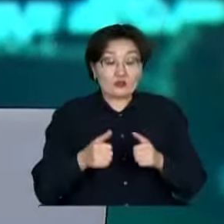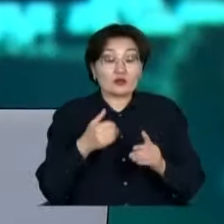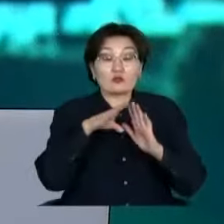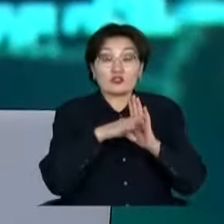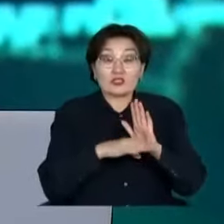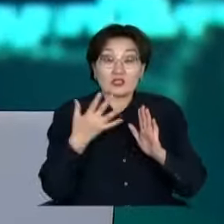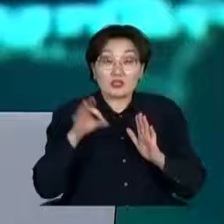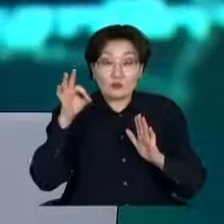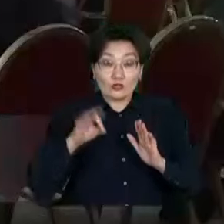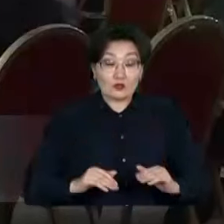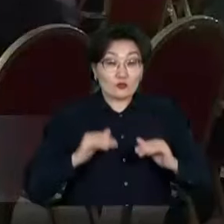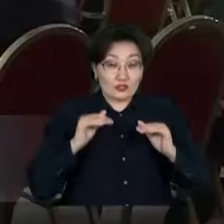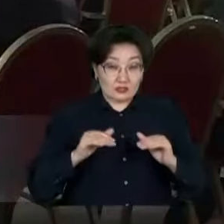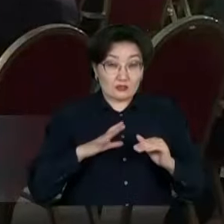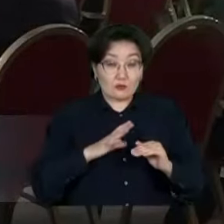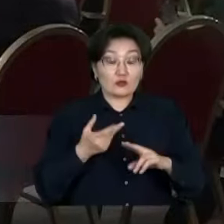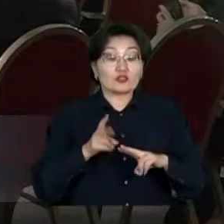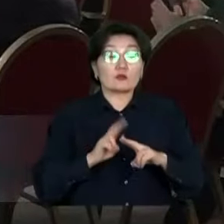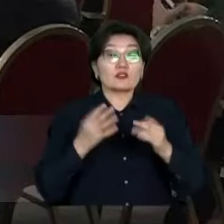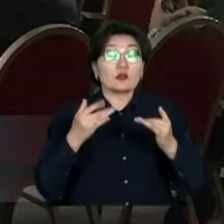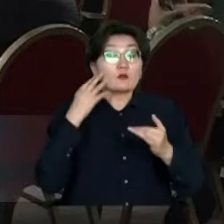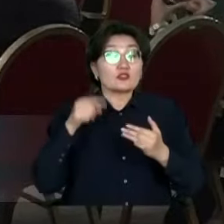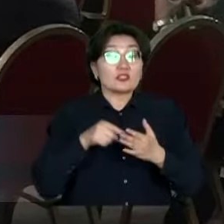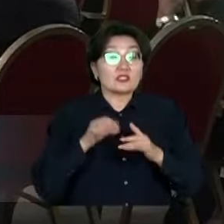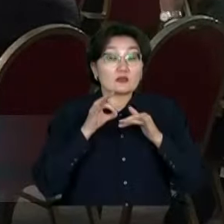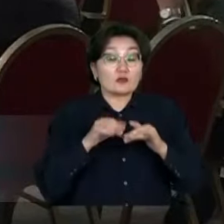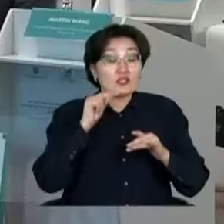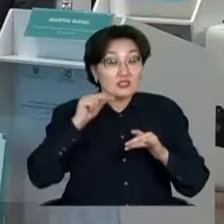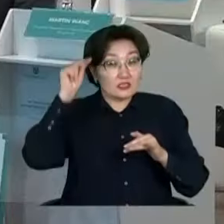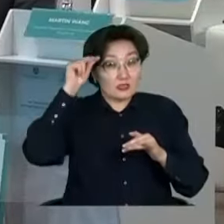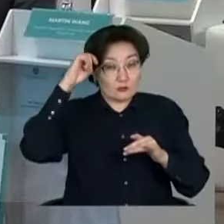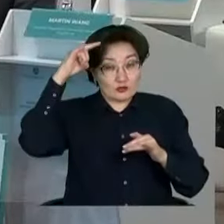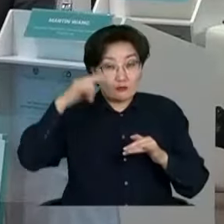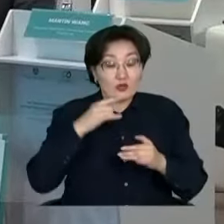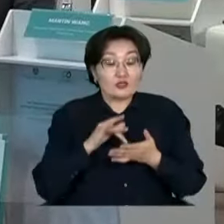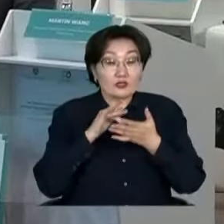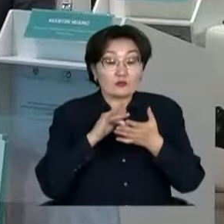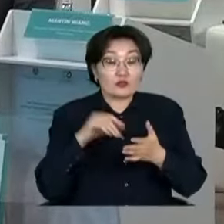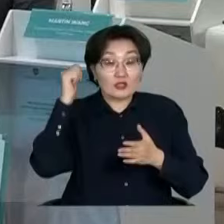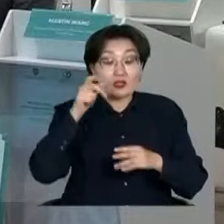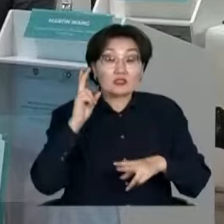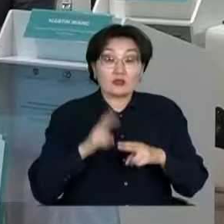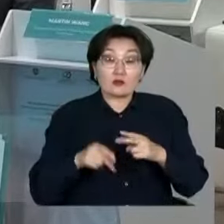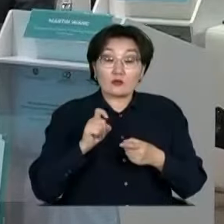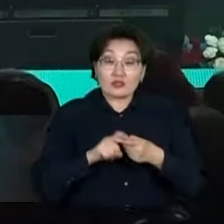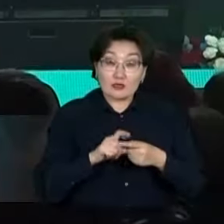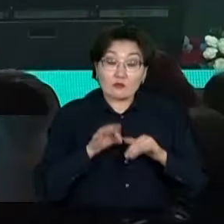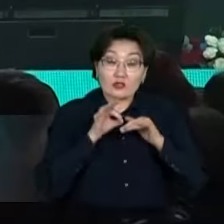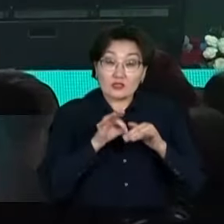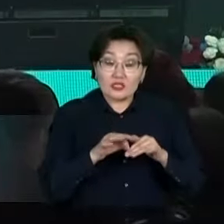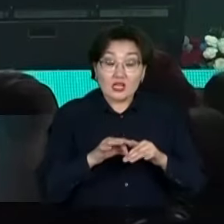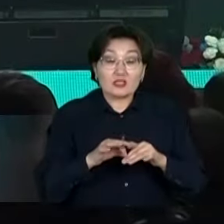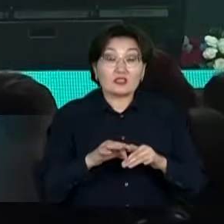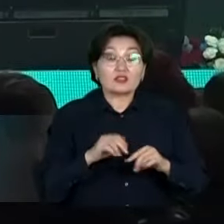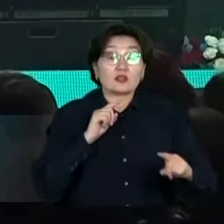көрсеткіш 50%-ға өсіпті. Бұл туралы Қытайдағы Қазақстан туризмі жылының аяқталуына орай ұйымдастырылған жиында белгілі болды.